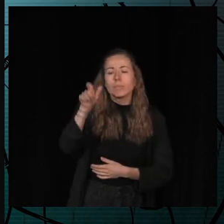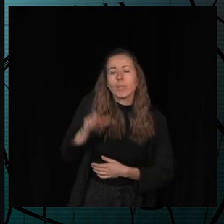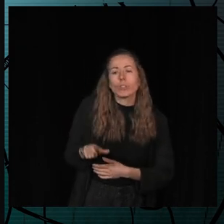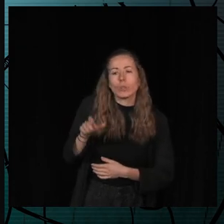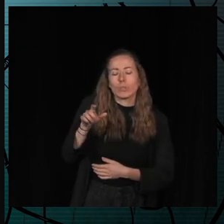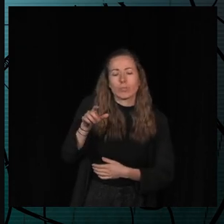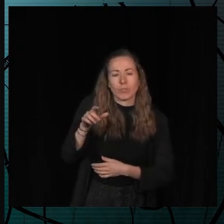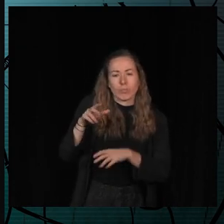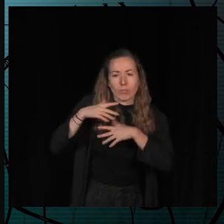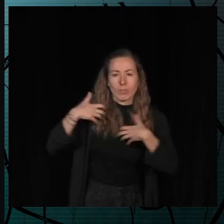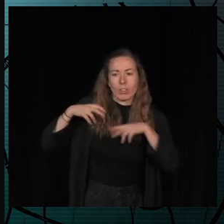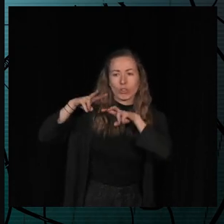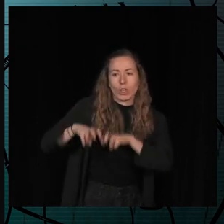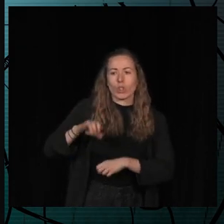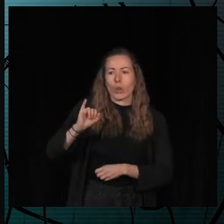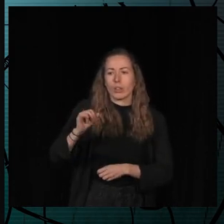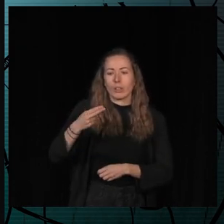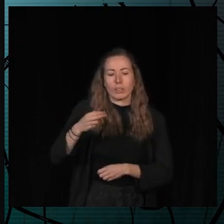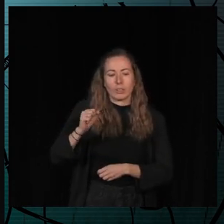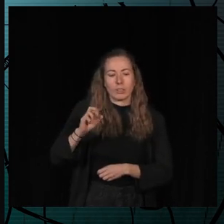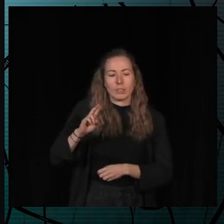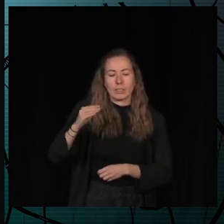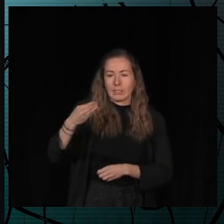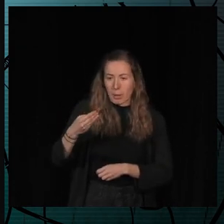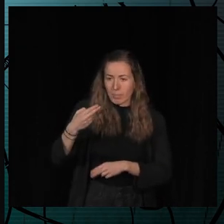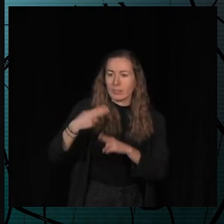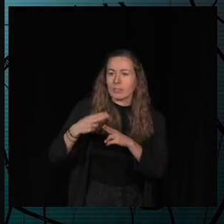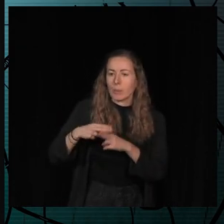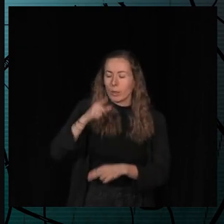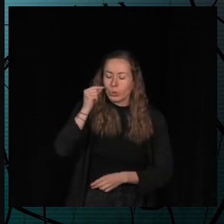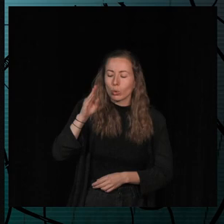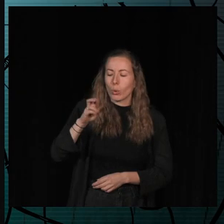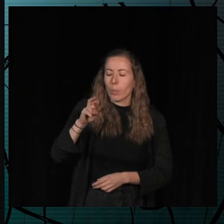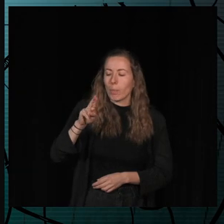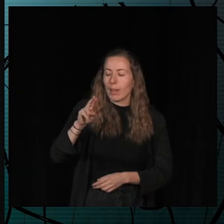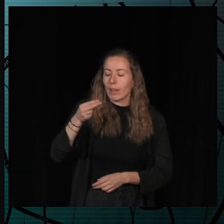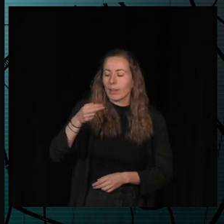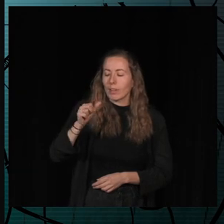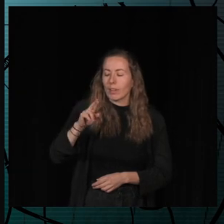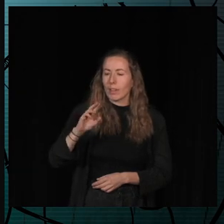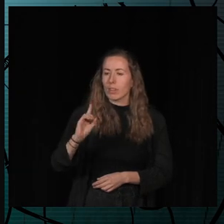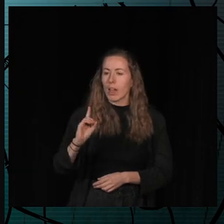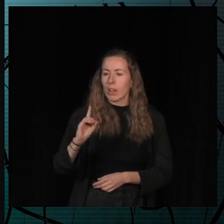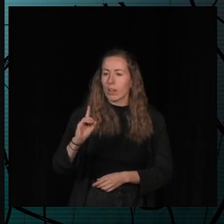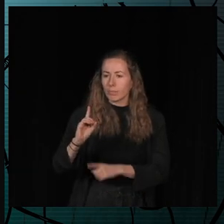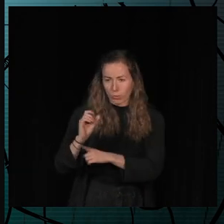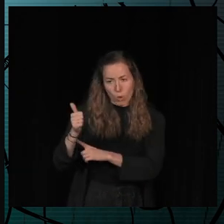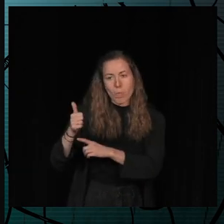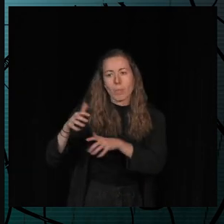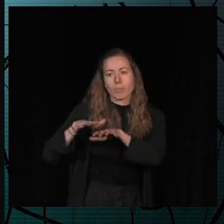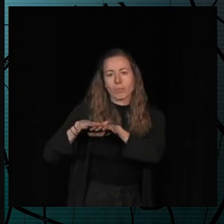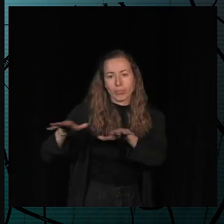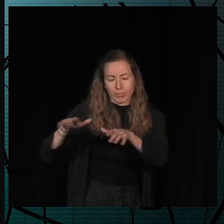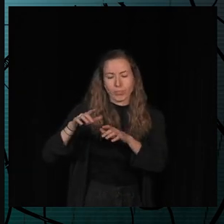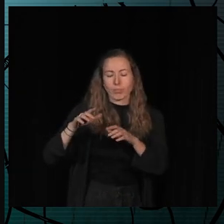l'incerme au-delà des jeux vidéo 4 qui s'appelle Jonathan Bernard vous pouvez le voir he et qui a publié une étude